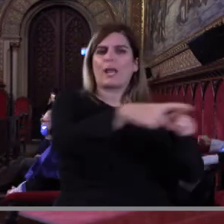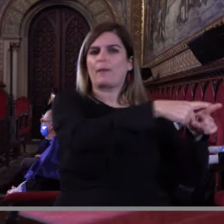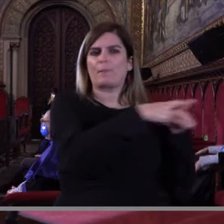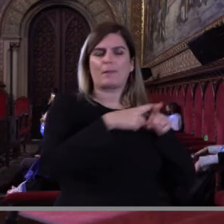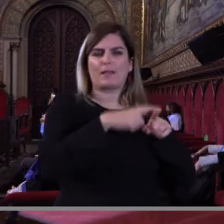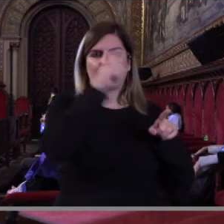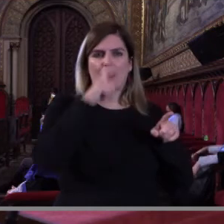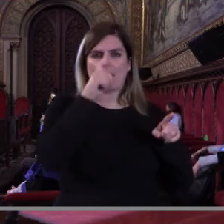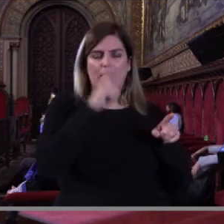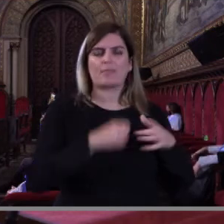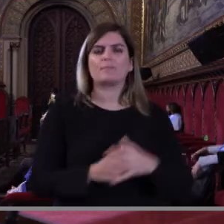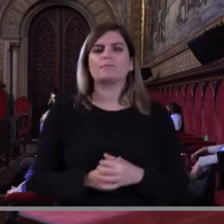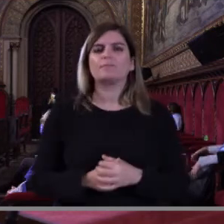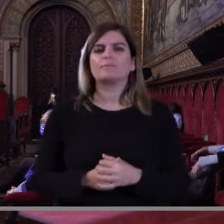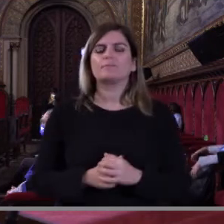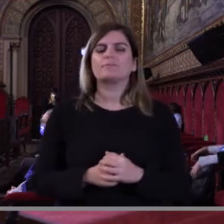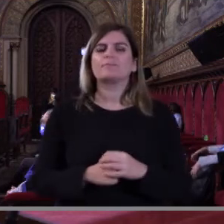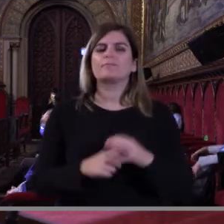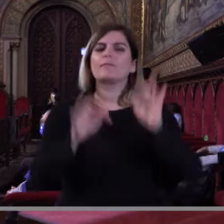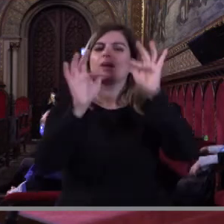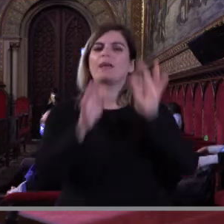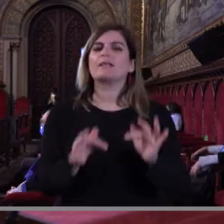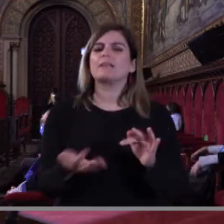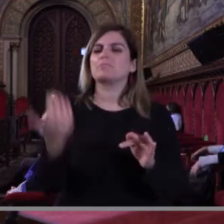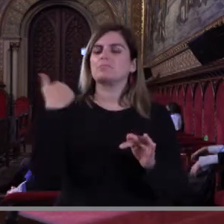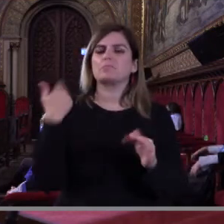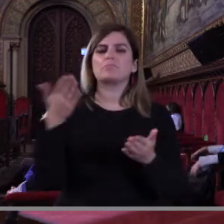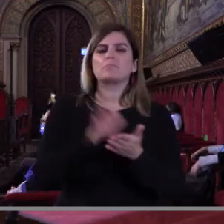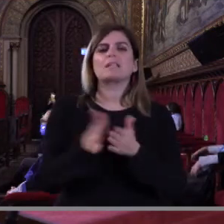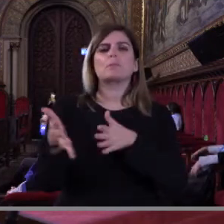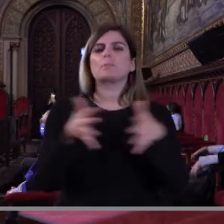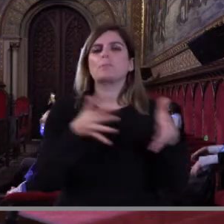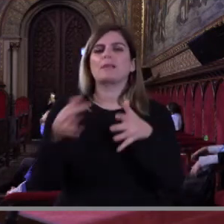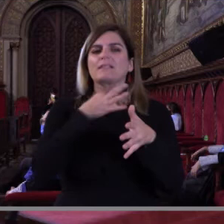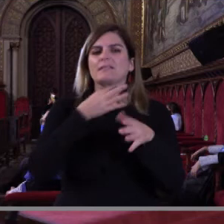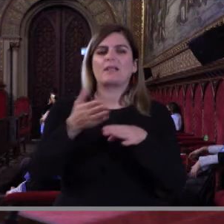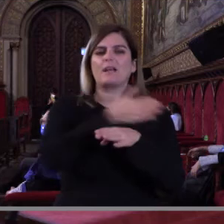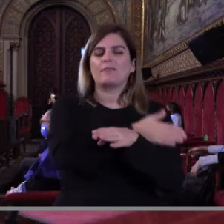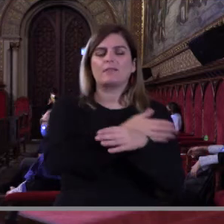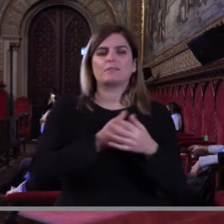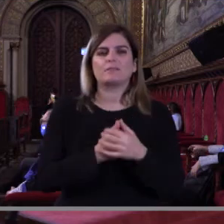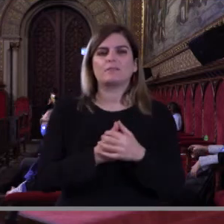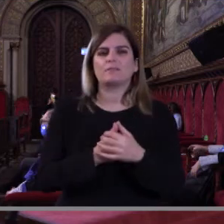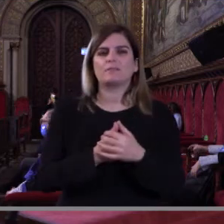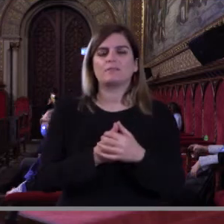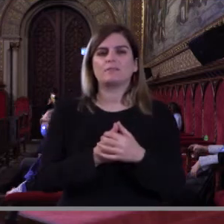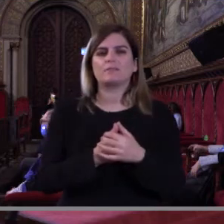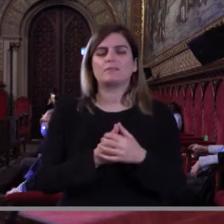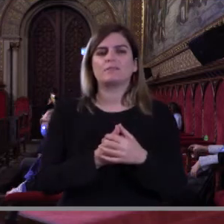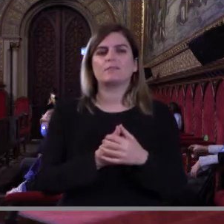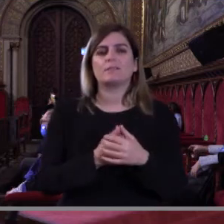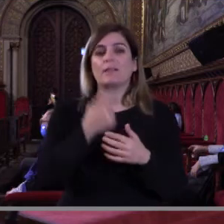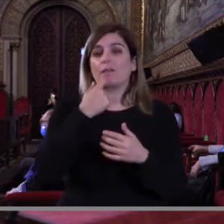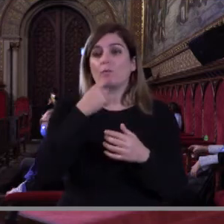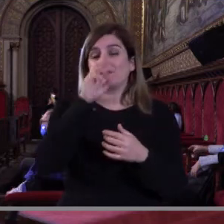segment d'edat. L'enquesta és del mes de març, de just abans de la crisi, i igualment ens diu que